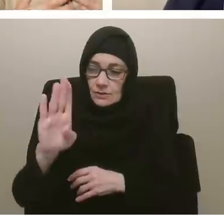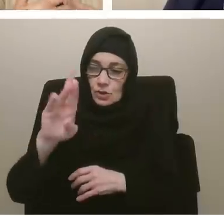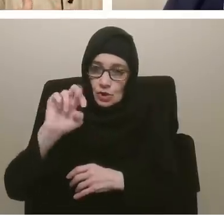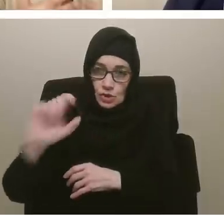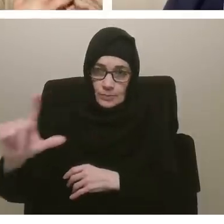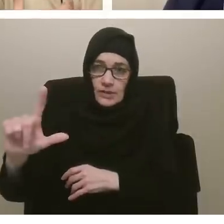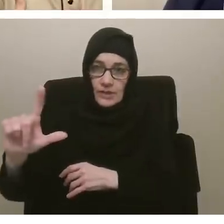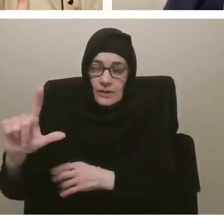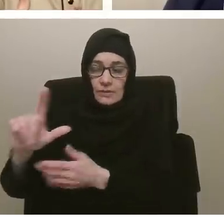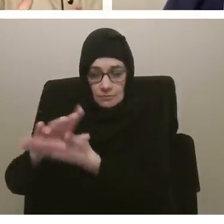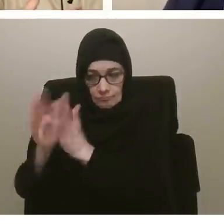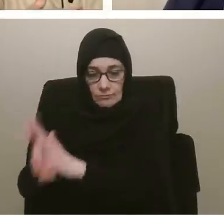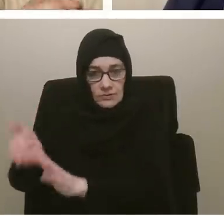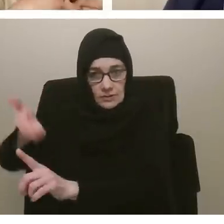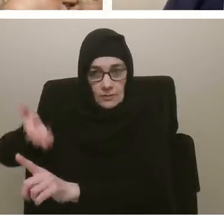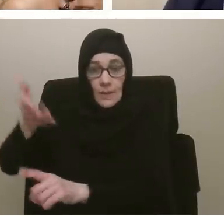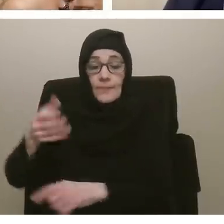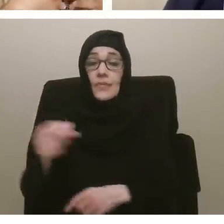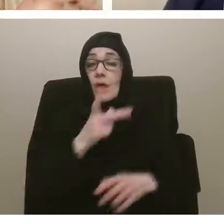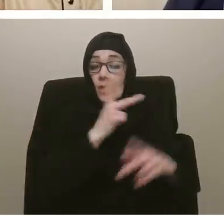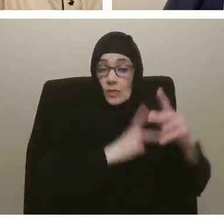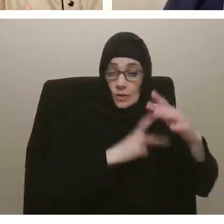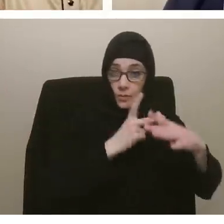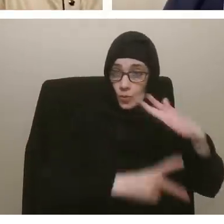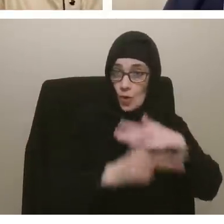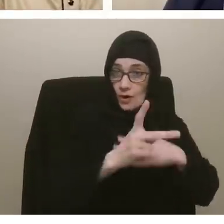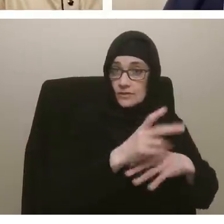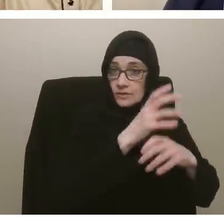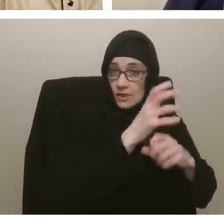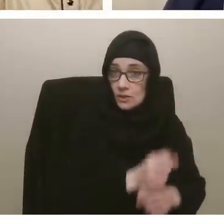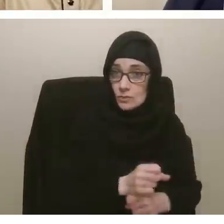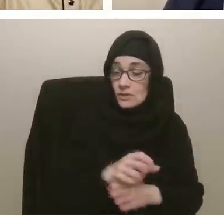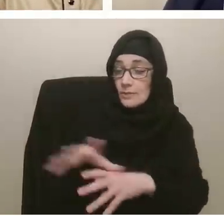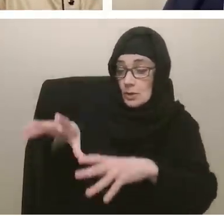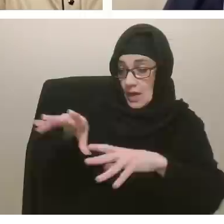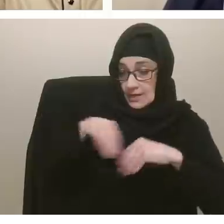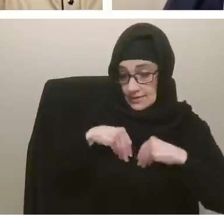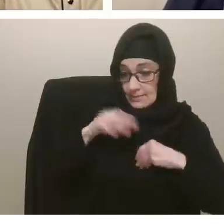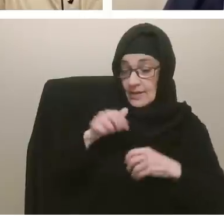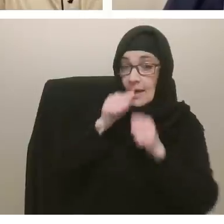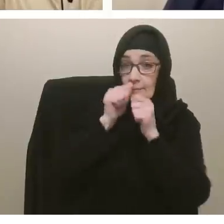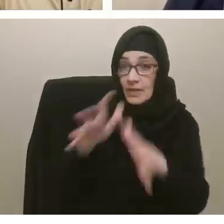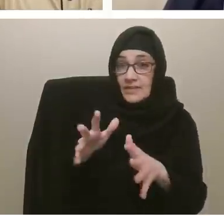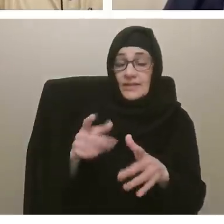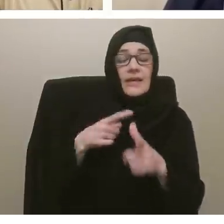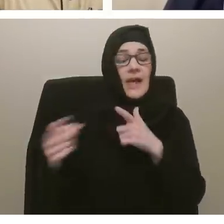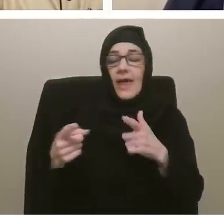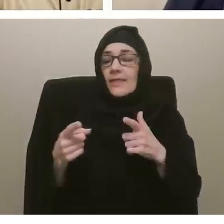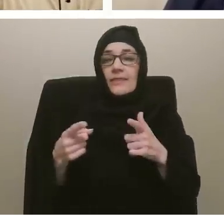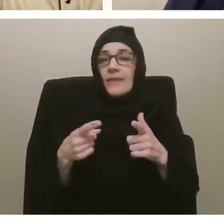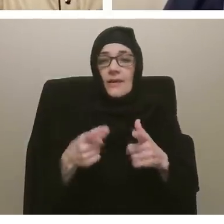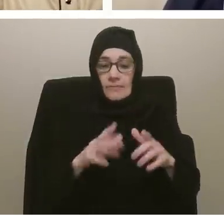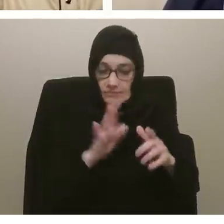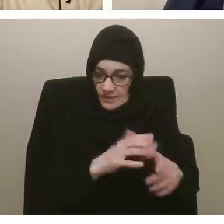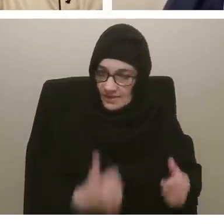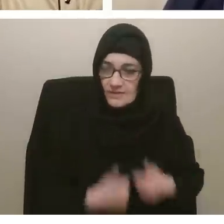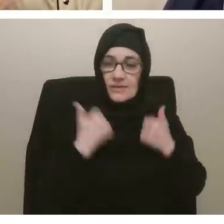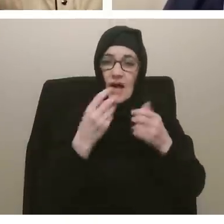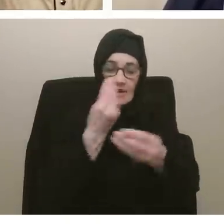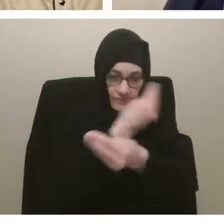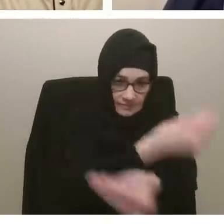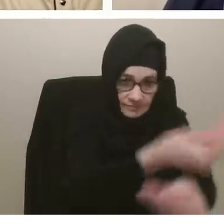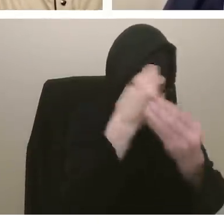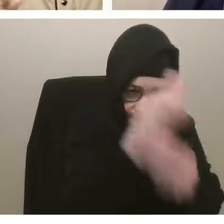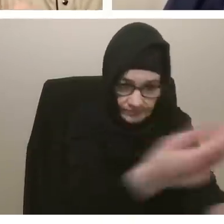Prophet ﷺ took that blessing and dedicated himself to giving it to the world. Right, so Adam yajidka yatiman fa'awa